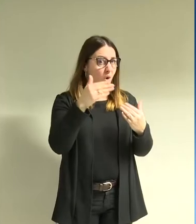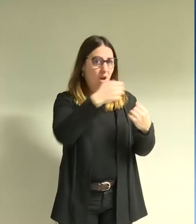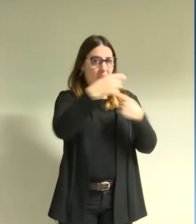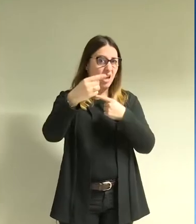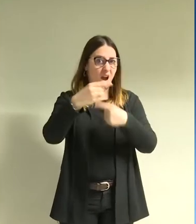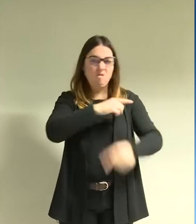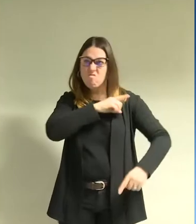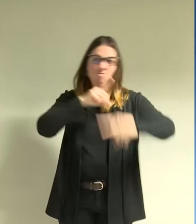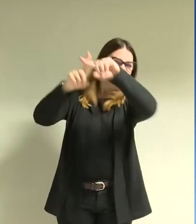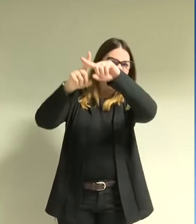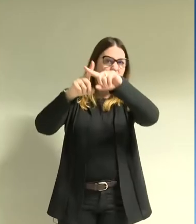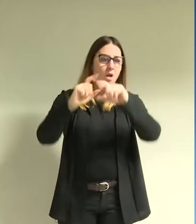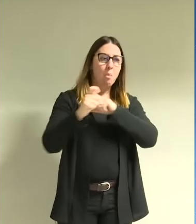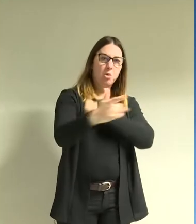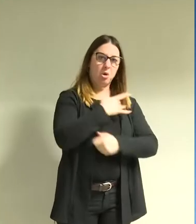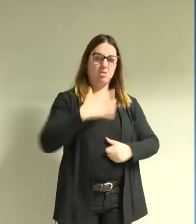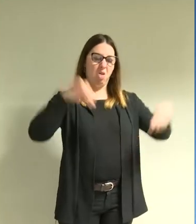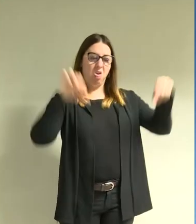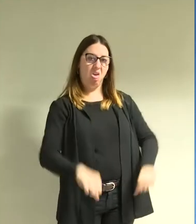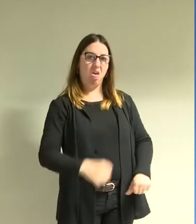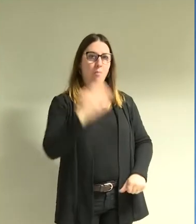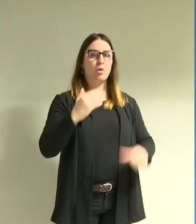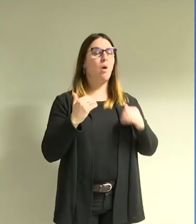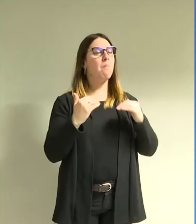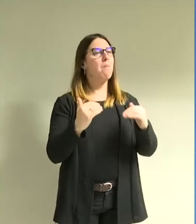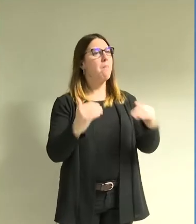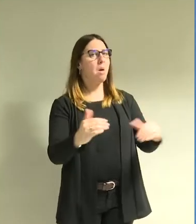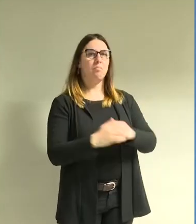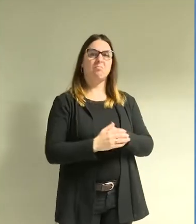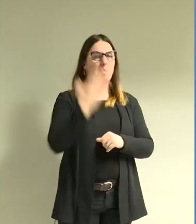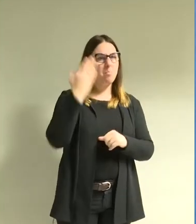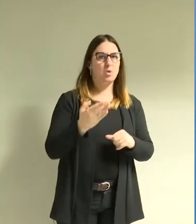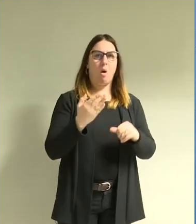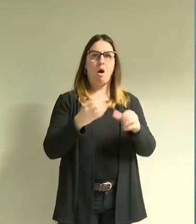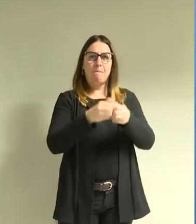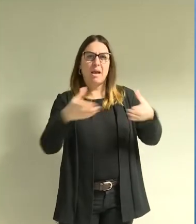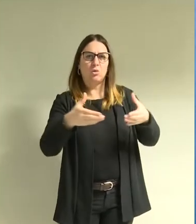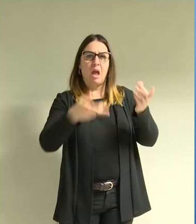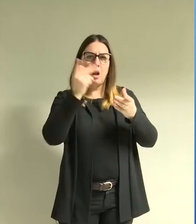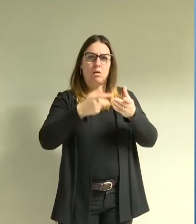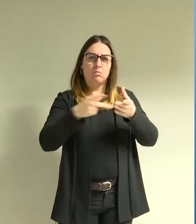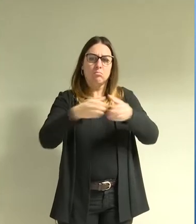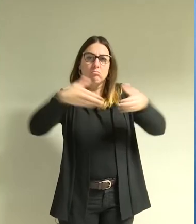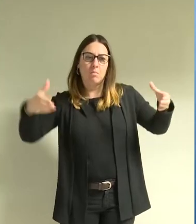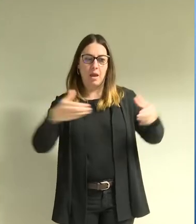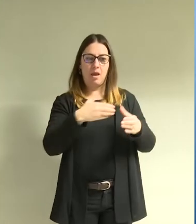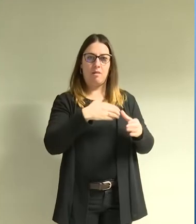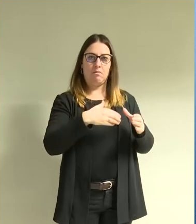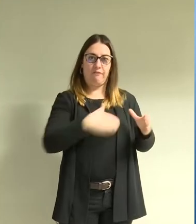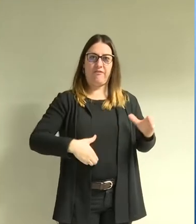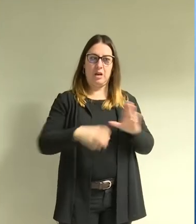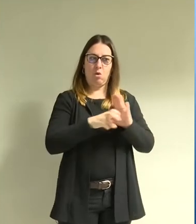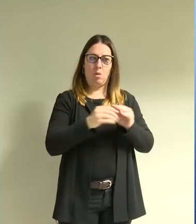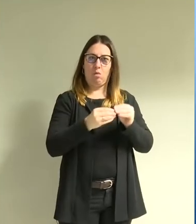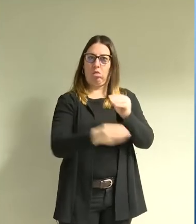le protocole sanitaire nuls dans les écoles et qu'il faut le stabiliser qu'il faut plus de moyens mais surtout ne parlons pas de la commune parce que de toute évidence